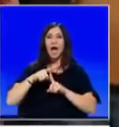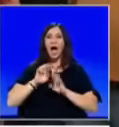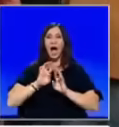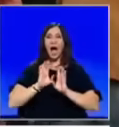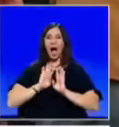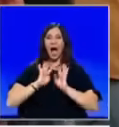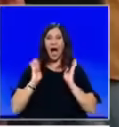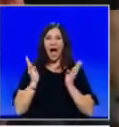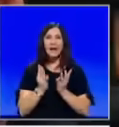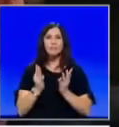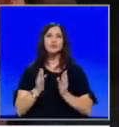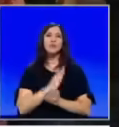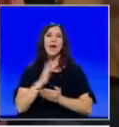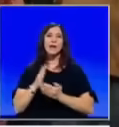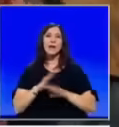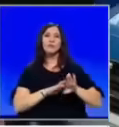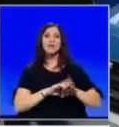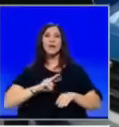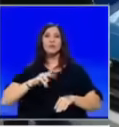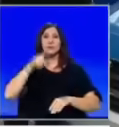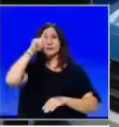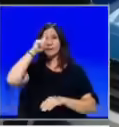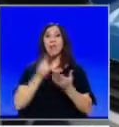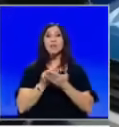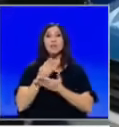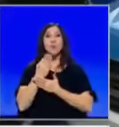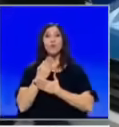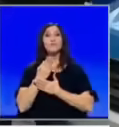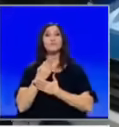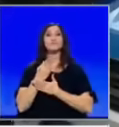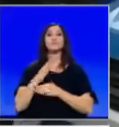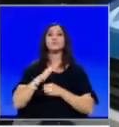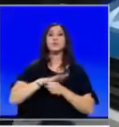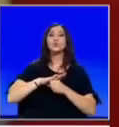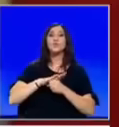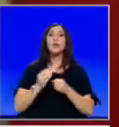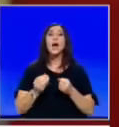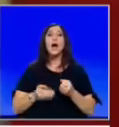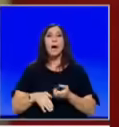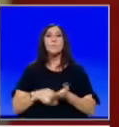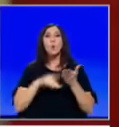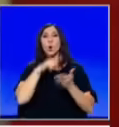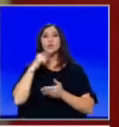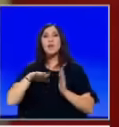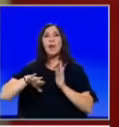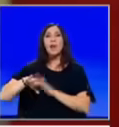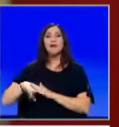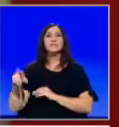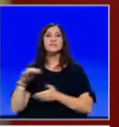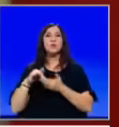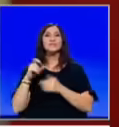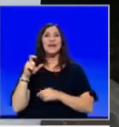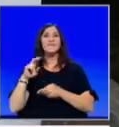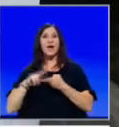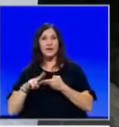крайно дясната алтернатива за Германия и на новосформирания проруски ляв съюз Сара Вагенкнехт. Очаква се